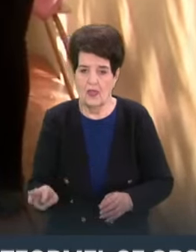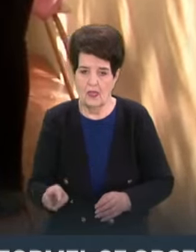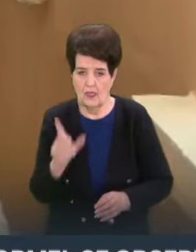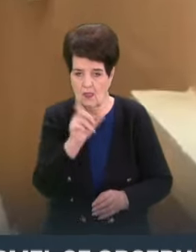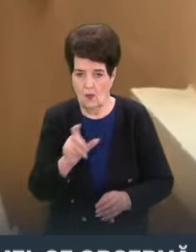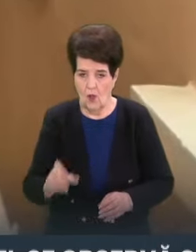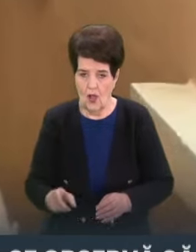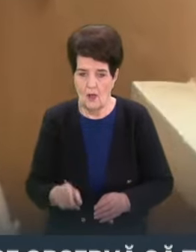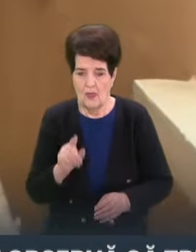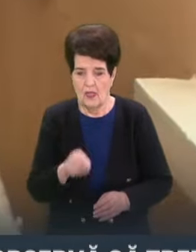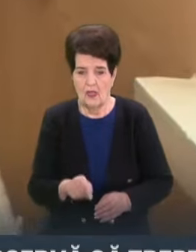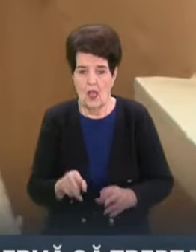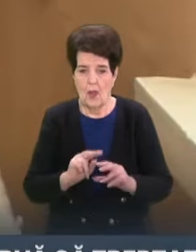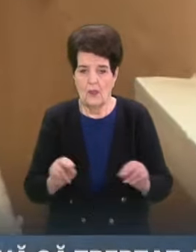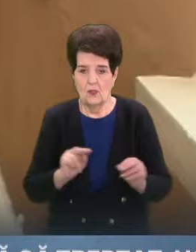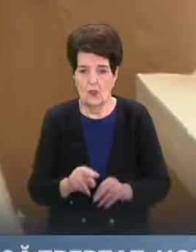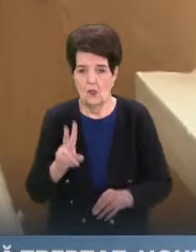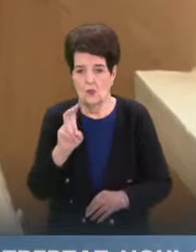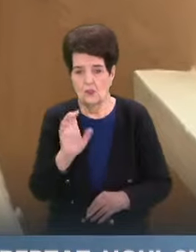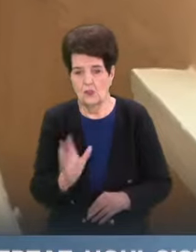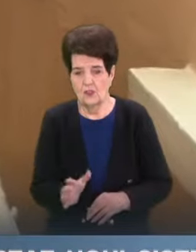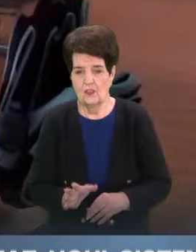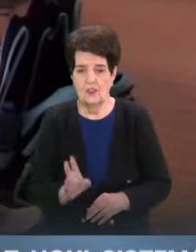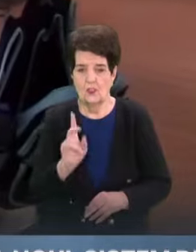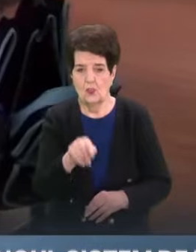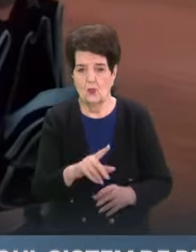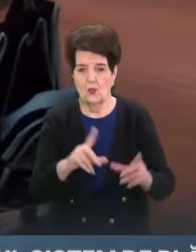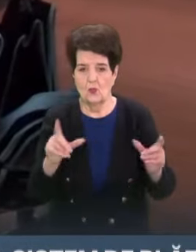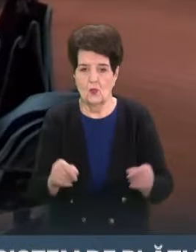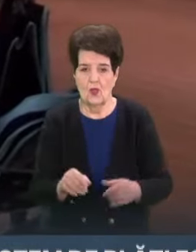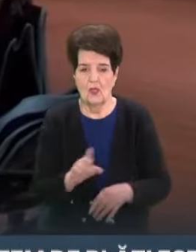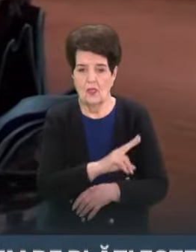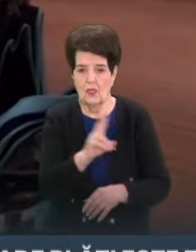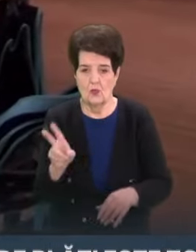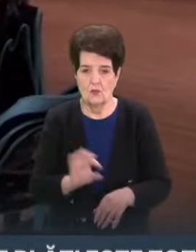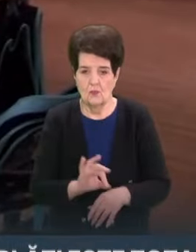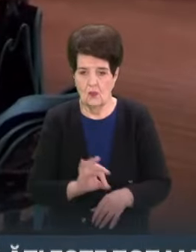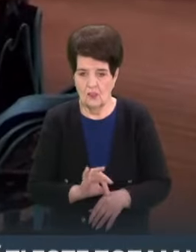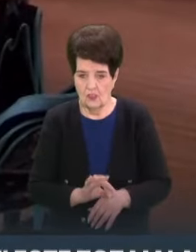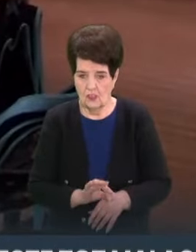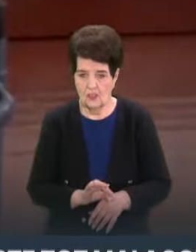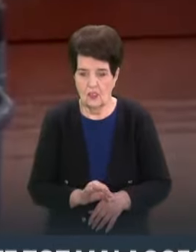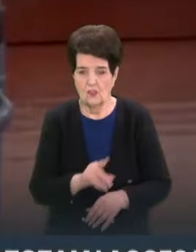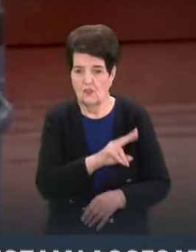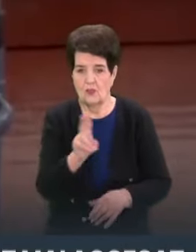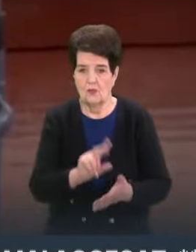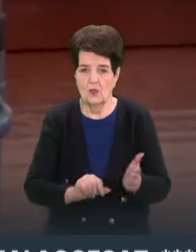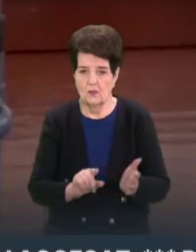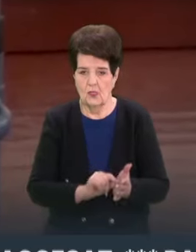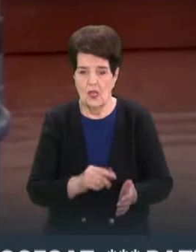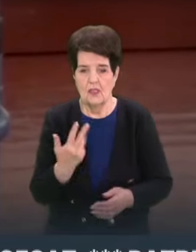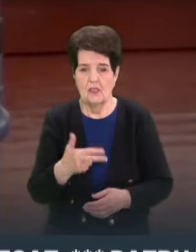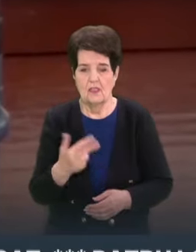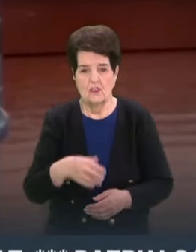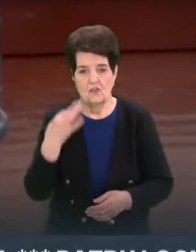și avem doar 250 care merg în școală în fiecare an. Deci dacă nu se îmbolnăvește nimeni și nu se pensionează nimeni, ne trebuie 30 de